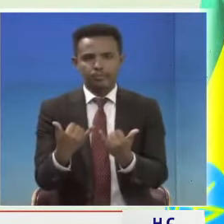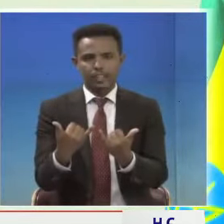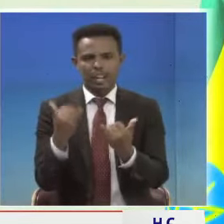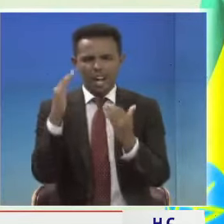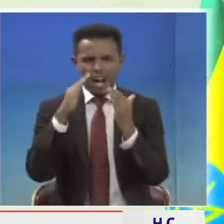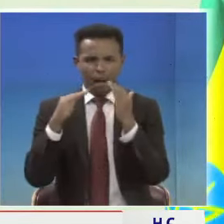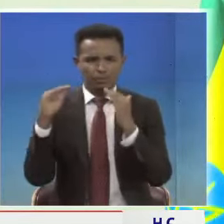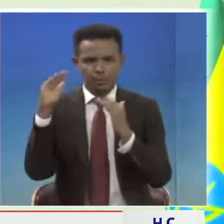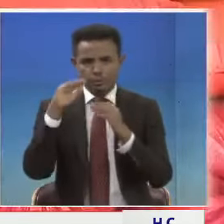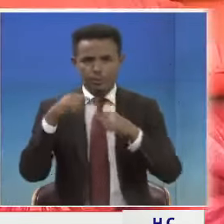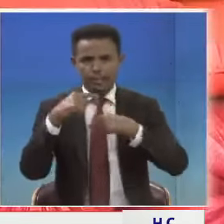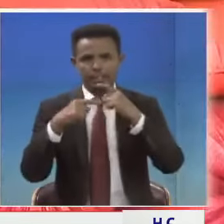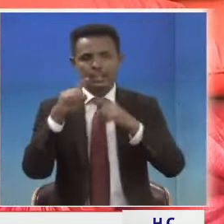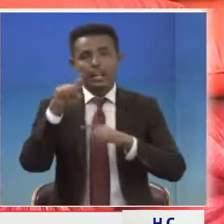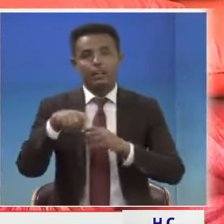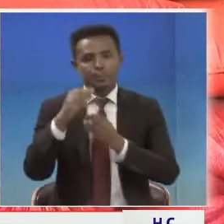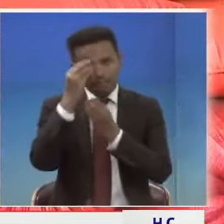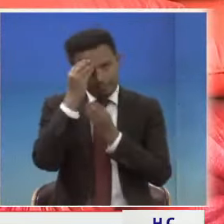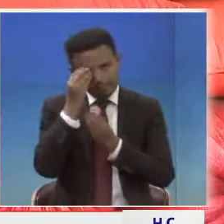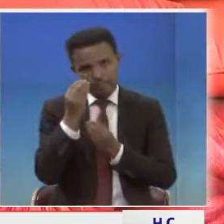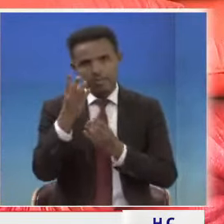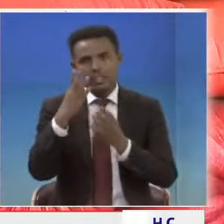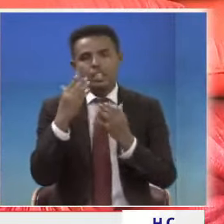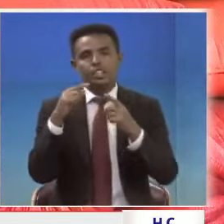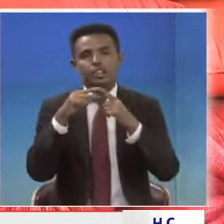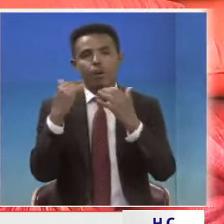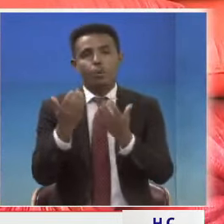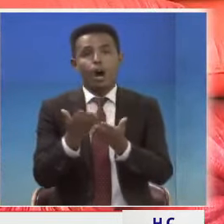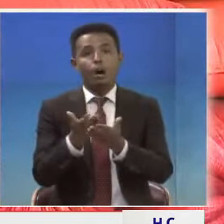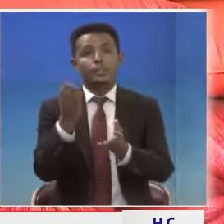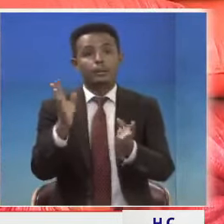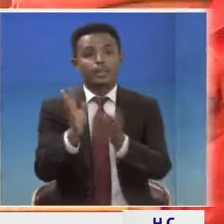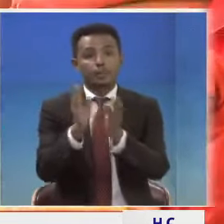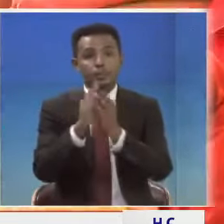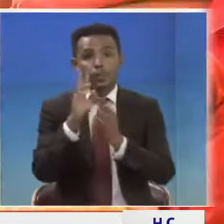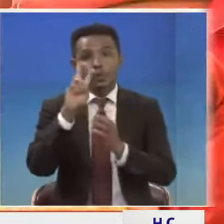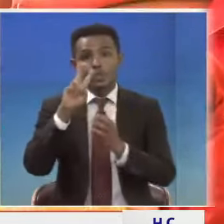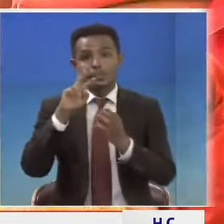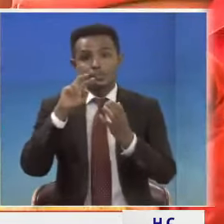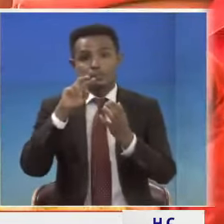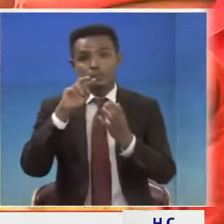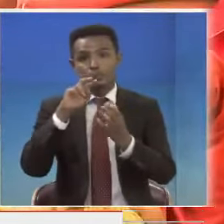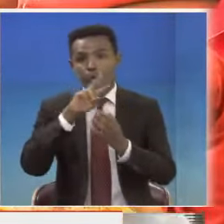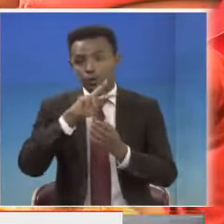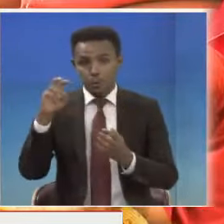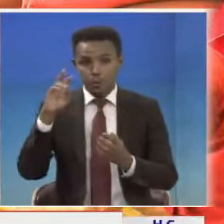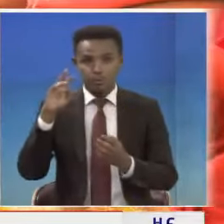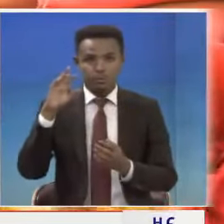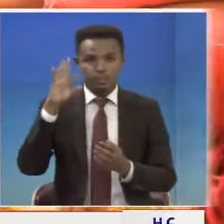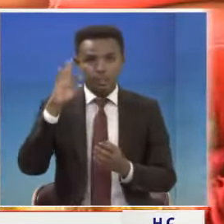አብልጦ መሄድ መቻል እንዳለበት ነው። እስካሁን የሀብት ማሰባሰብ ሂደት ከ294 ሚሊዮን ብር በላይ